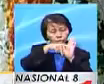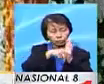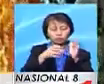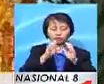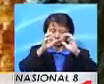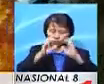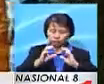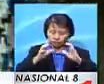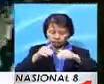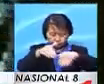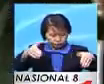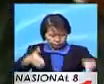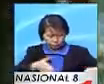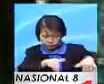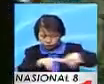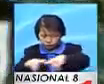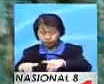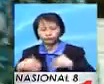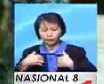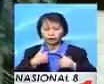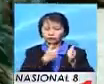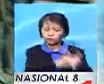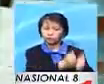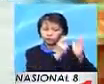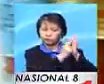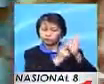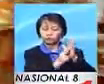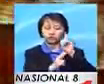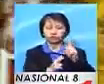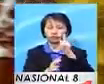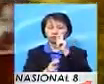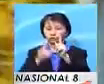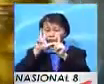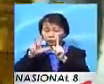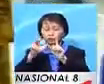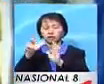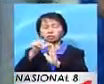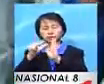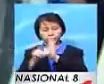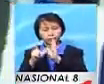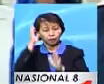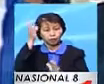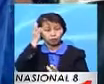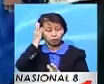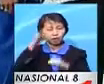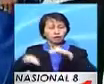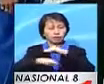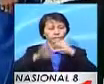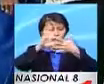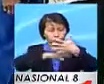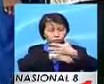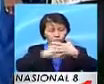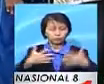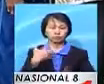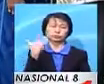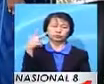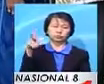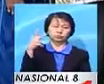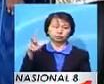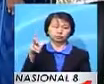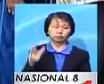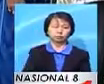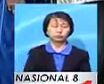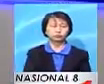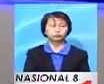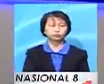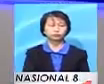tata cara persempadanan yang diperuntukkan di bawah perkara 113 Perlembagaan Persekutuan dan di bawah jadual ke-13.